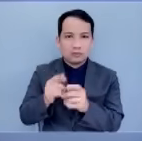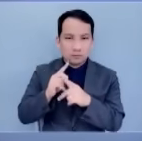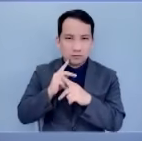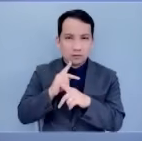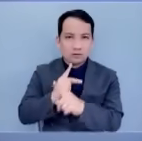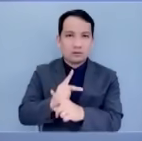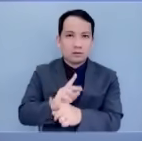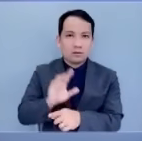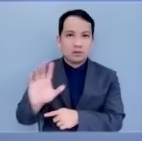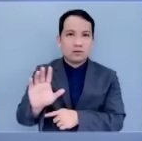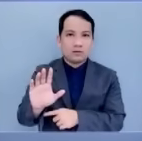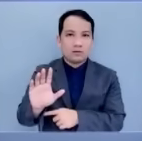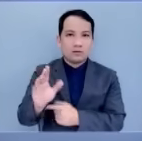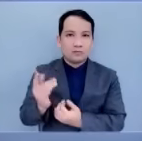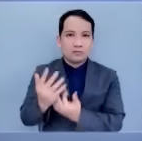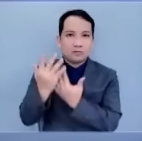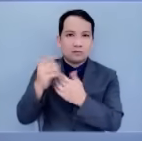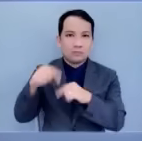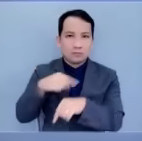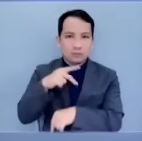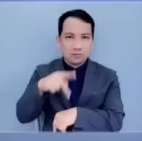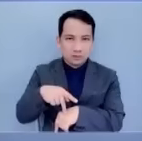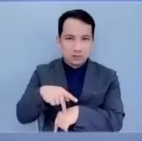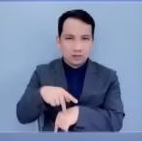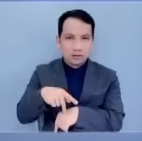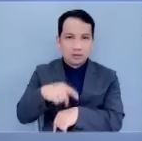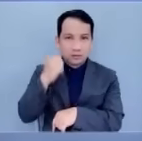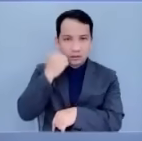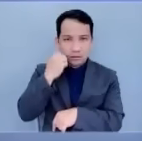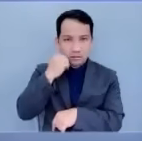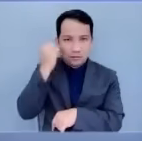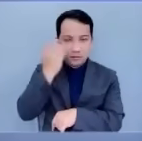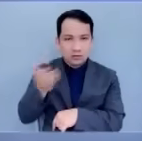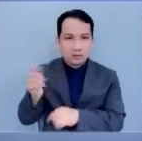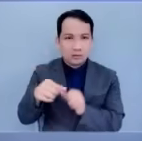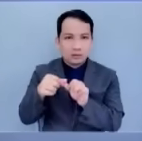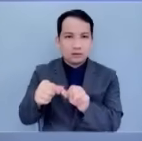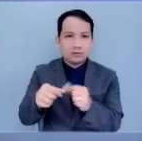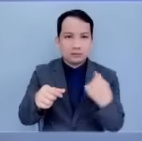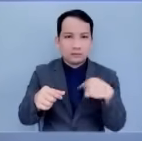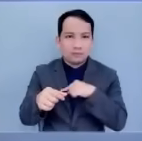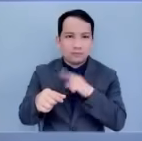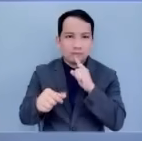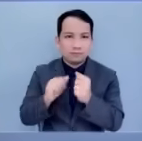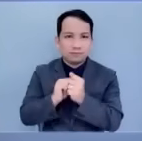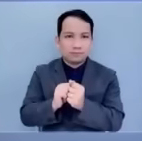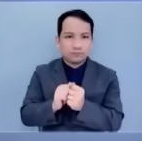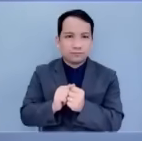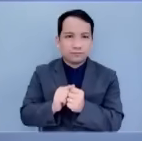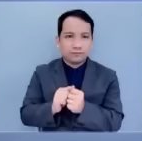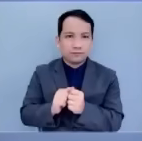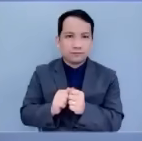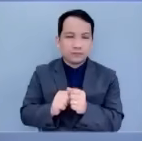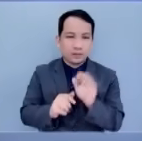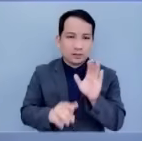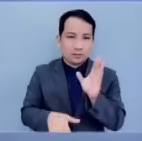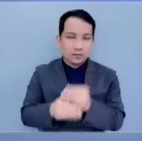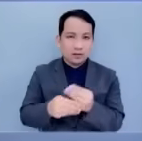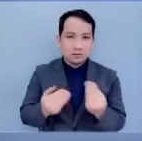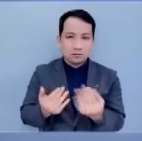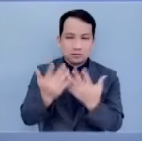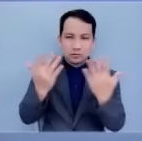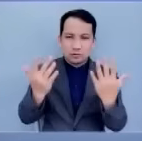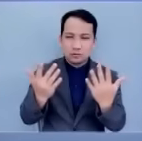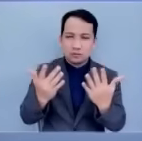mga sunog sa bansa. Madalas kasi sa mga gantong panahon kasabay ng init, dumarami po ang mga kaso